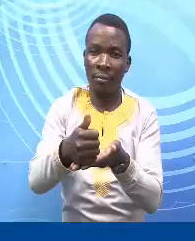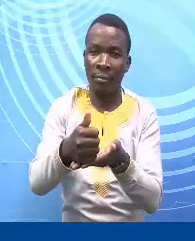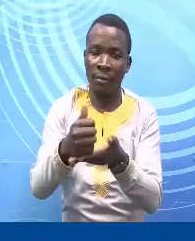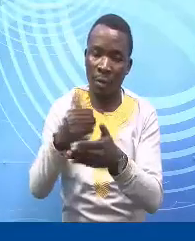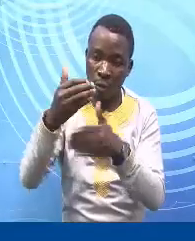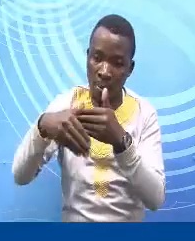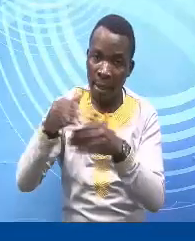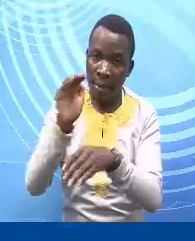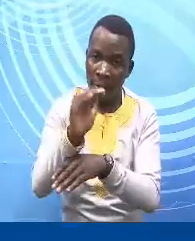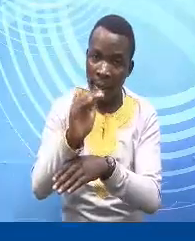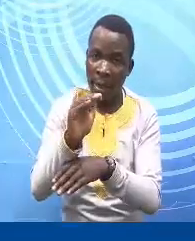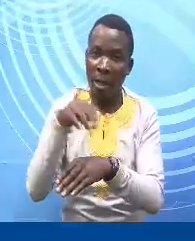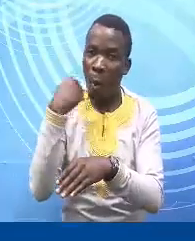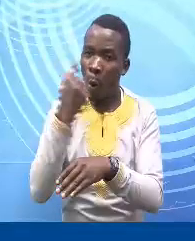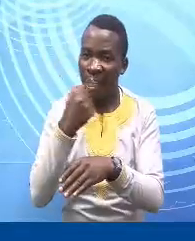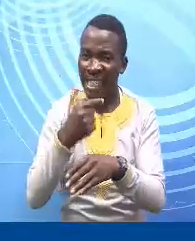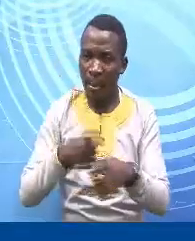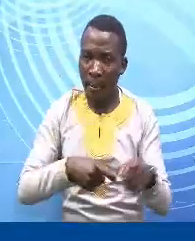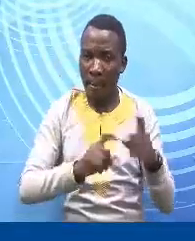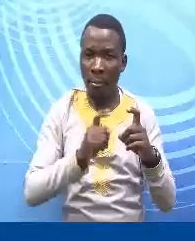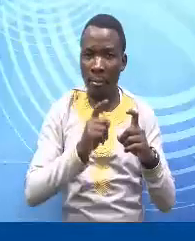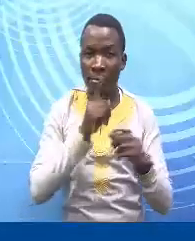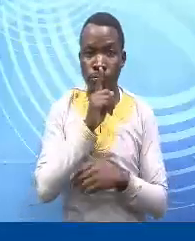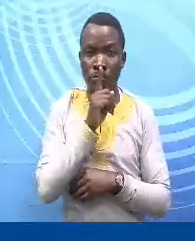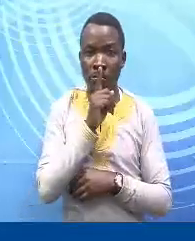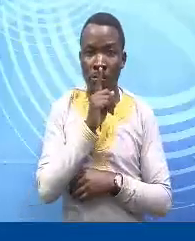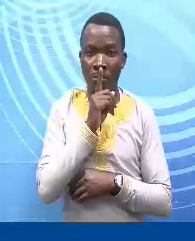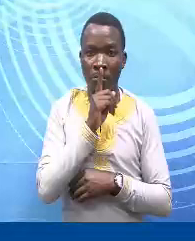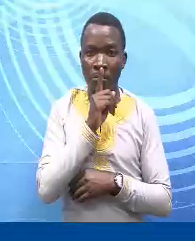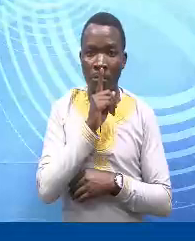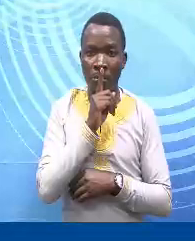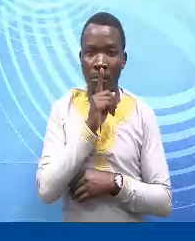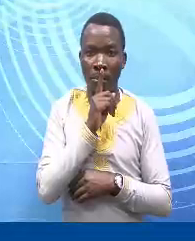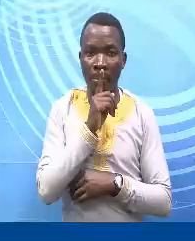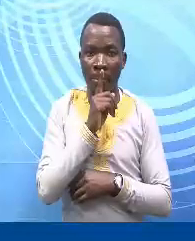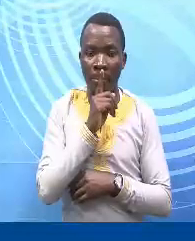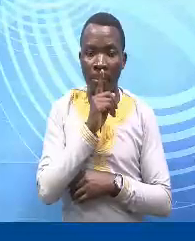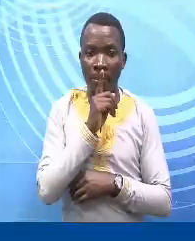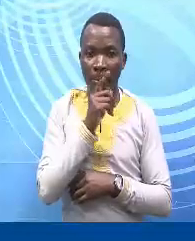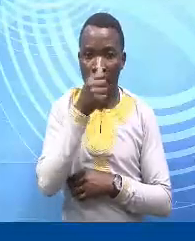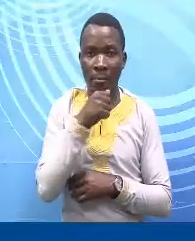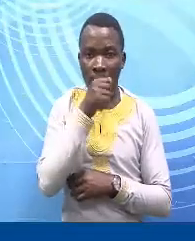unamwegereye ukamubaza ngo nakubwira uwamuteye inda ntabwo apfa kumuvuga